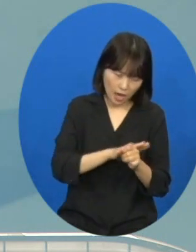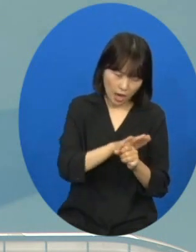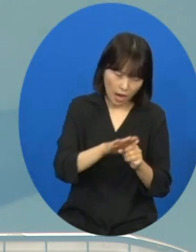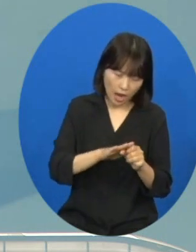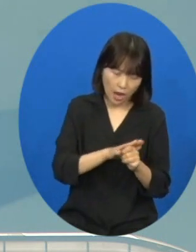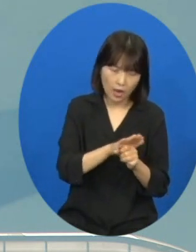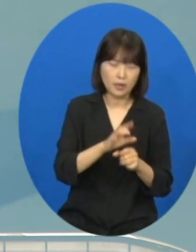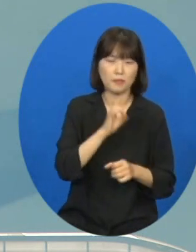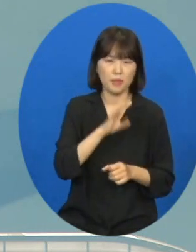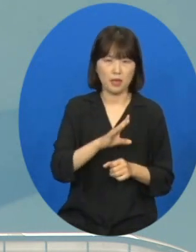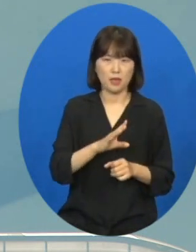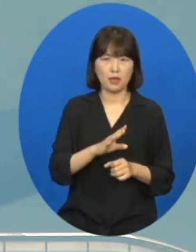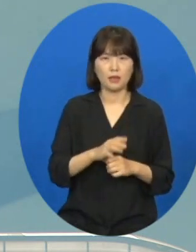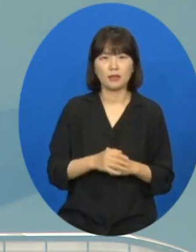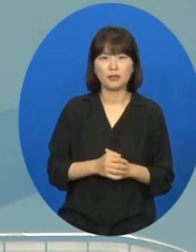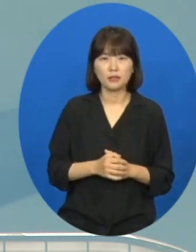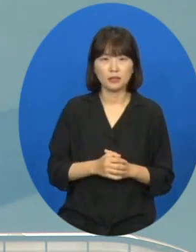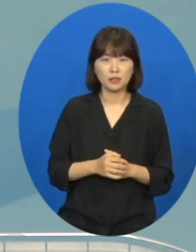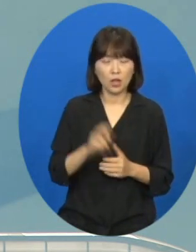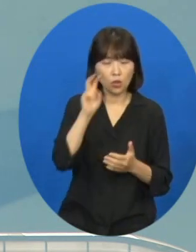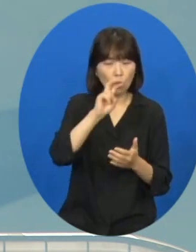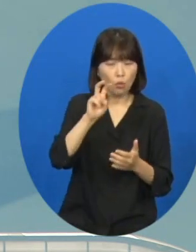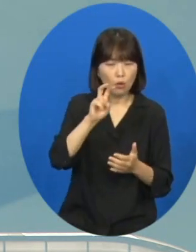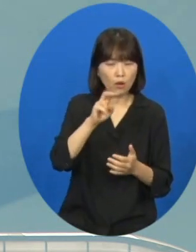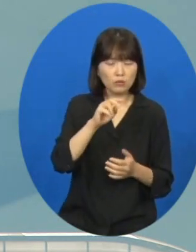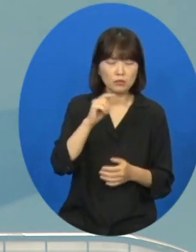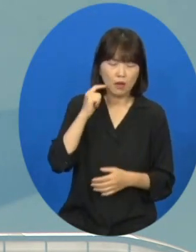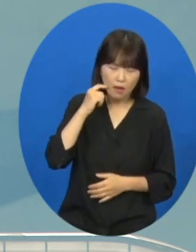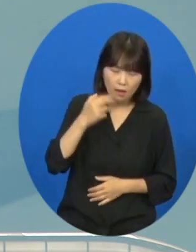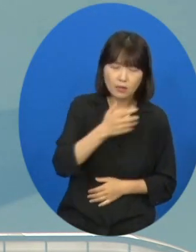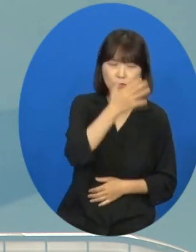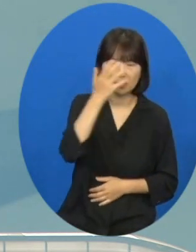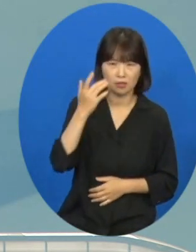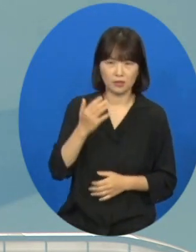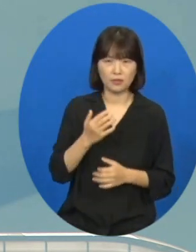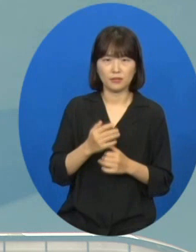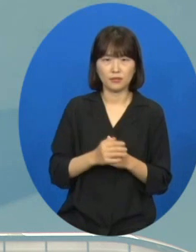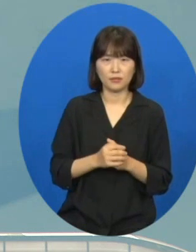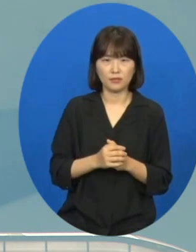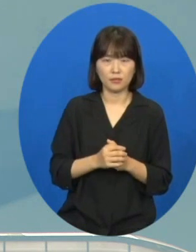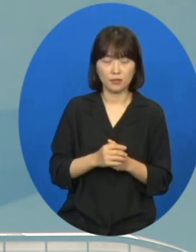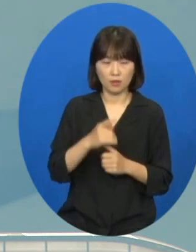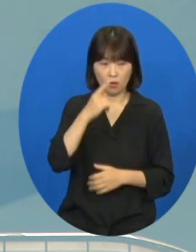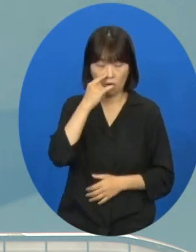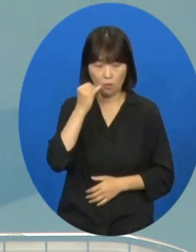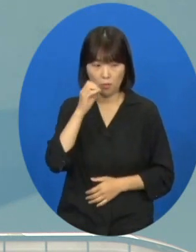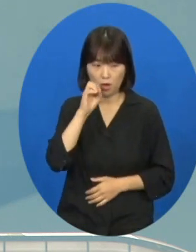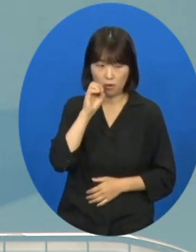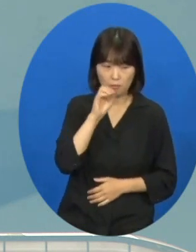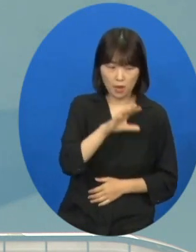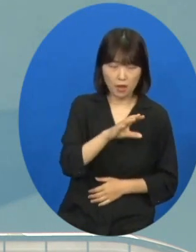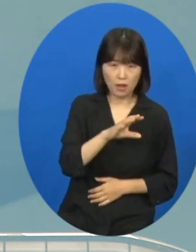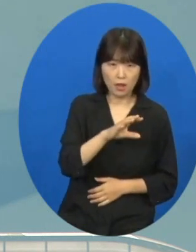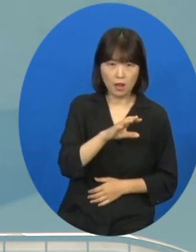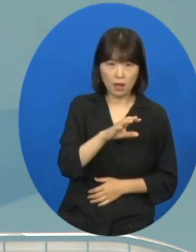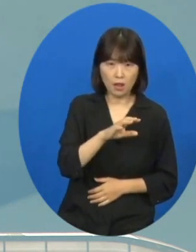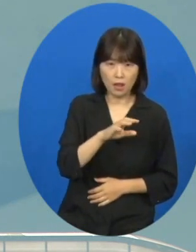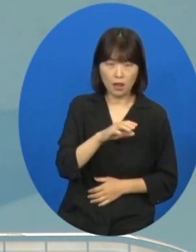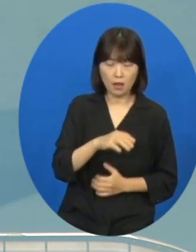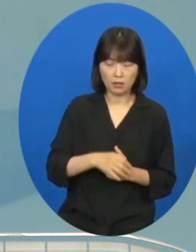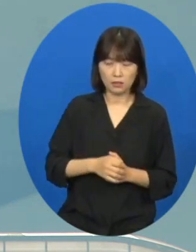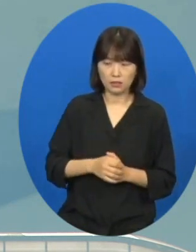하면 돼. 노래는 아름다운 거잖아. 그 엄마의 그 말이